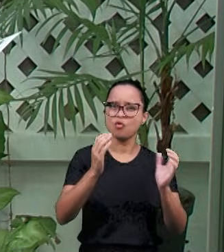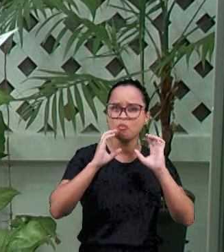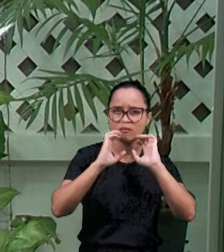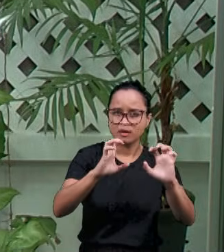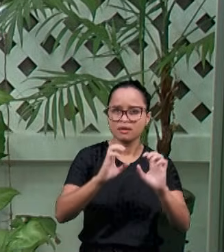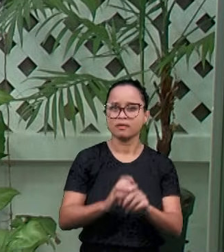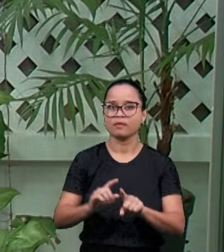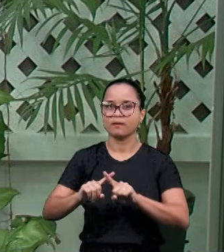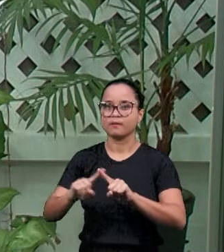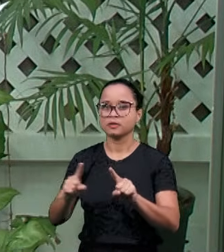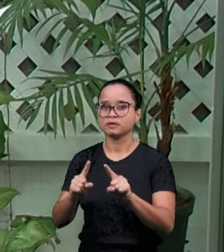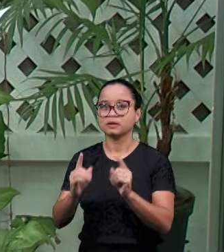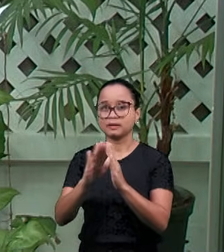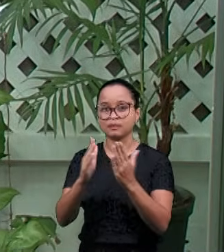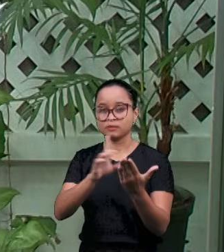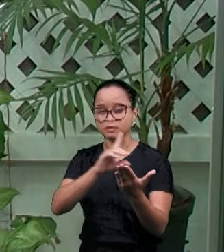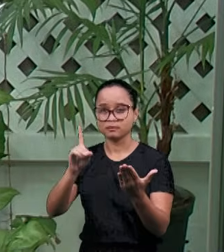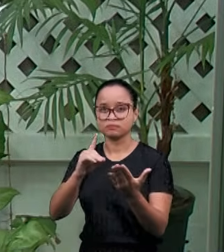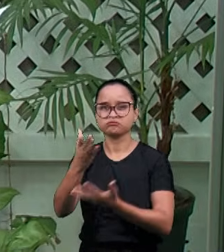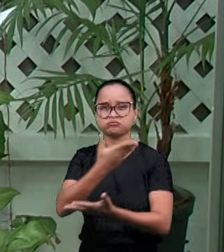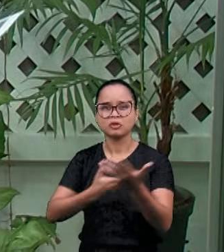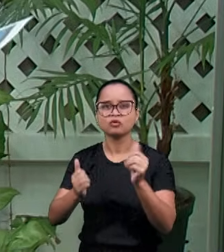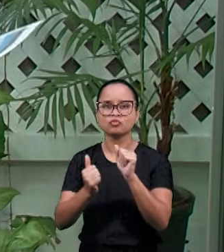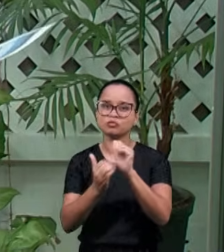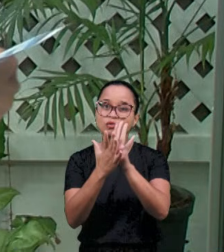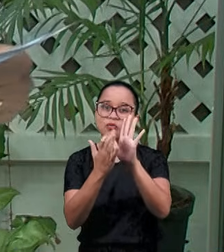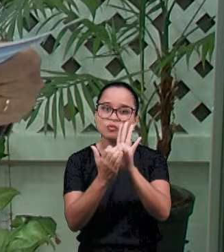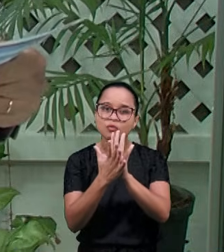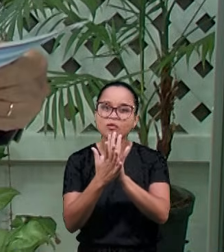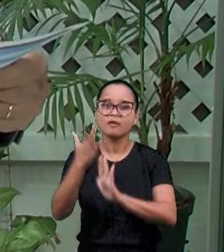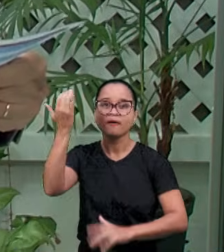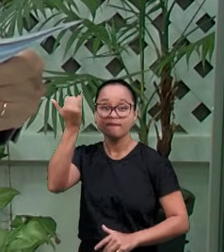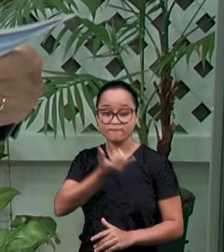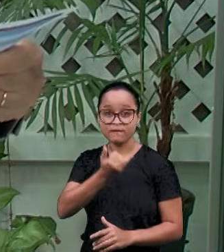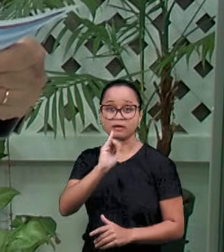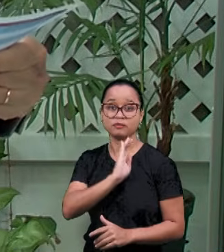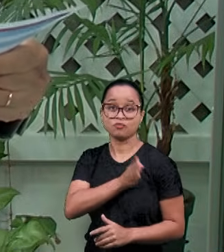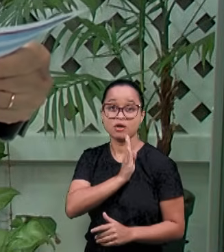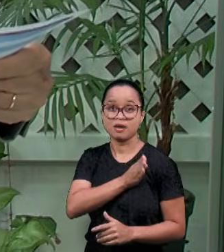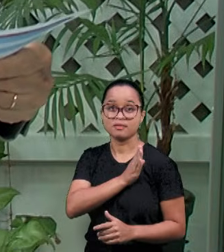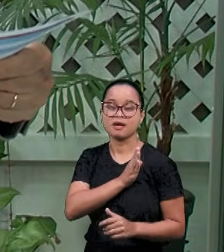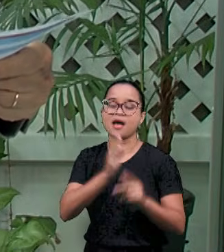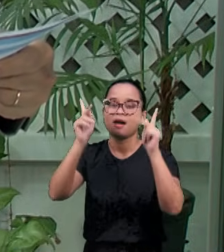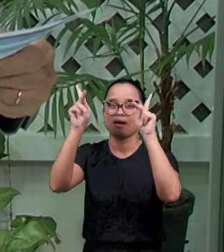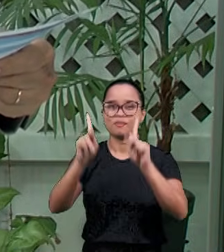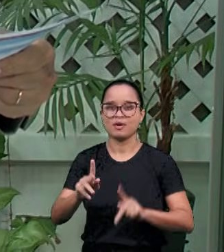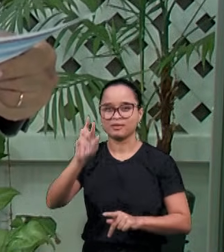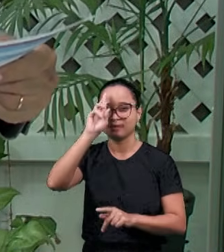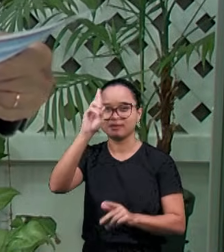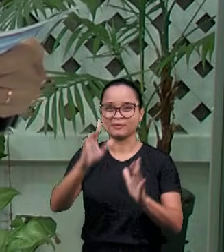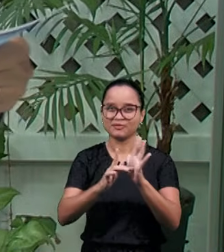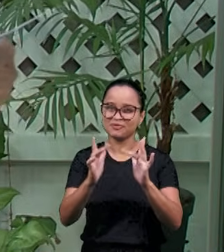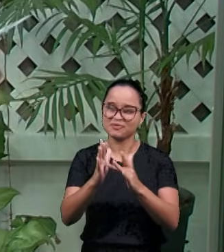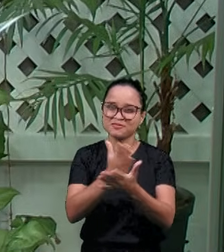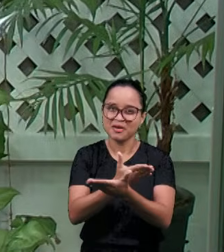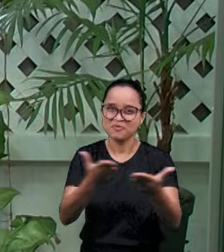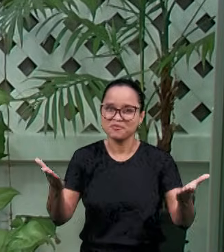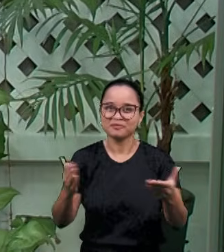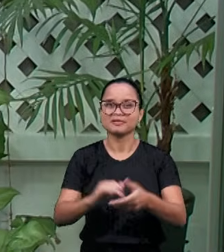mais nous participons de la parole, de la louange, et cela a beaucoup parlé à notre cœur. La paix du Seigneur Jésus